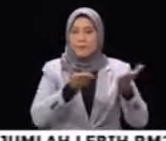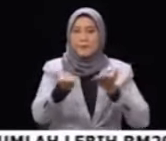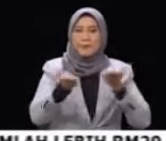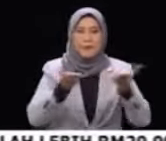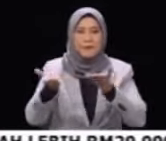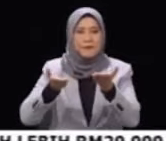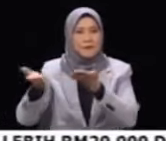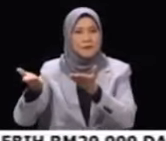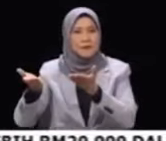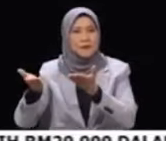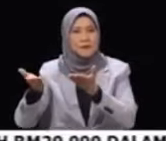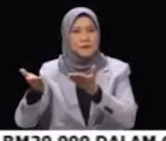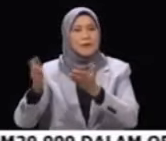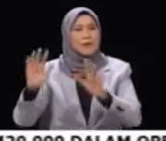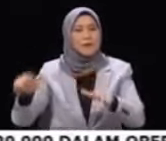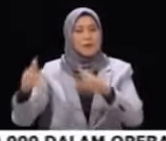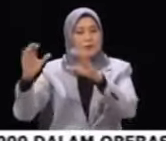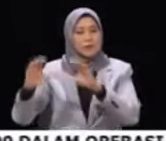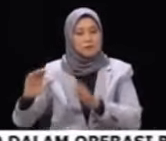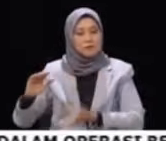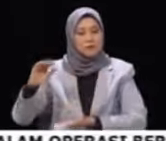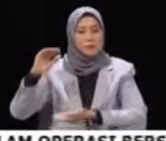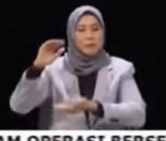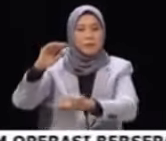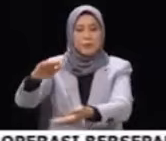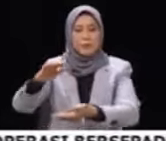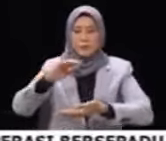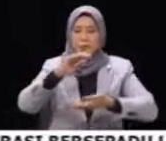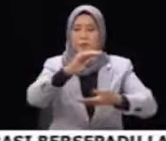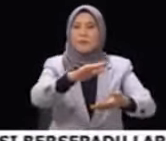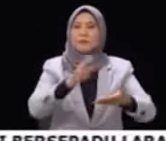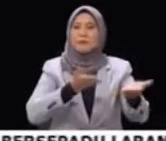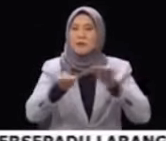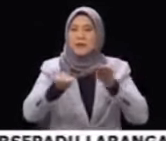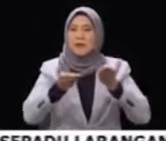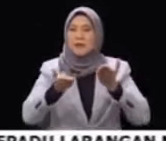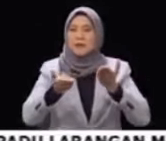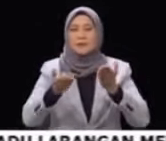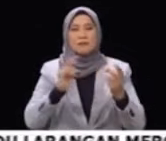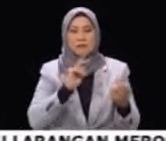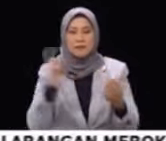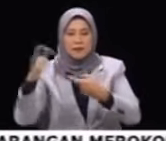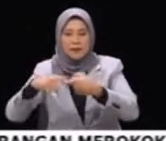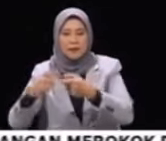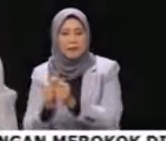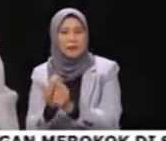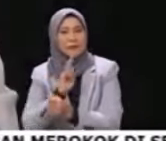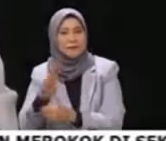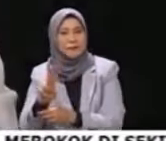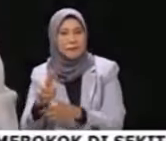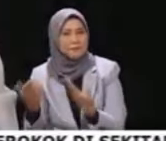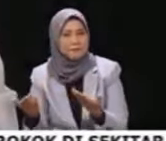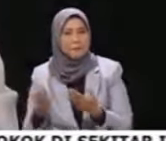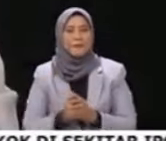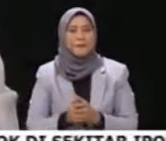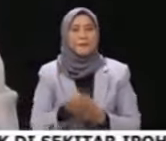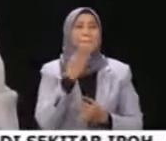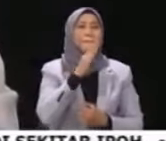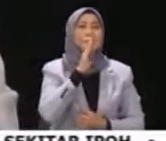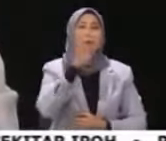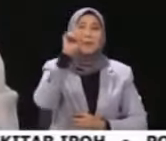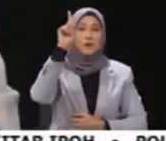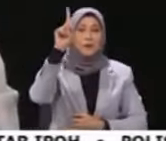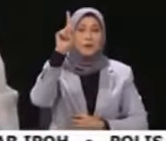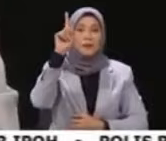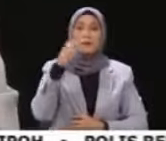bagaimana soal elemen delivery ini ditangani dalam kerangka portfolio Hal Ehwal Agama? Alhamdulillah kita mempunyai, kita katakan tadi,